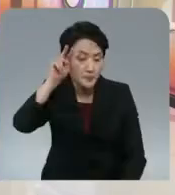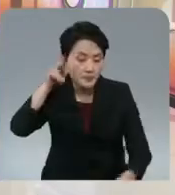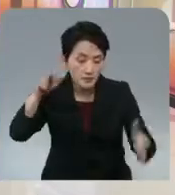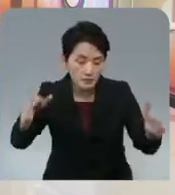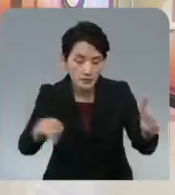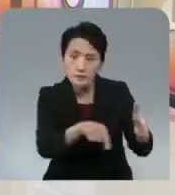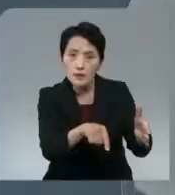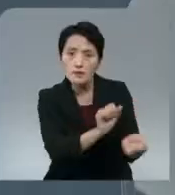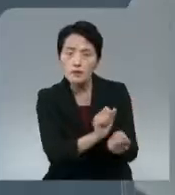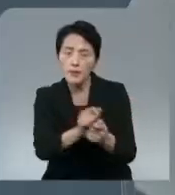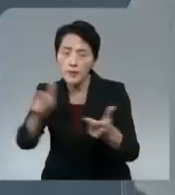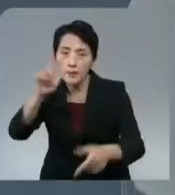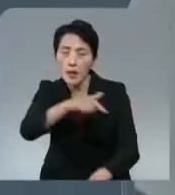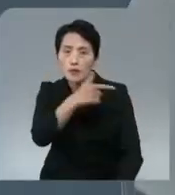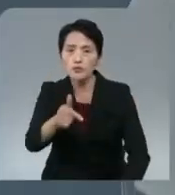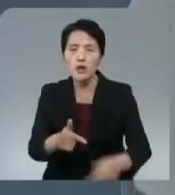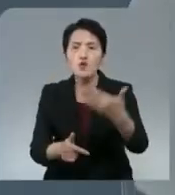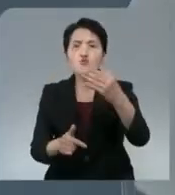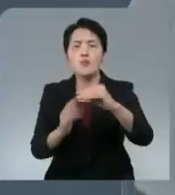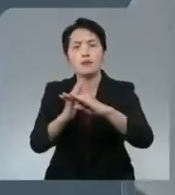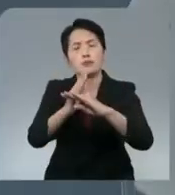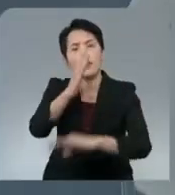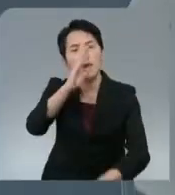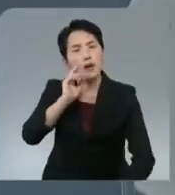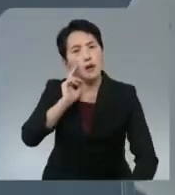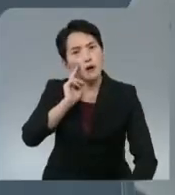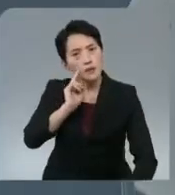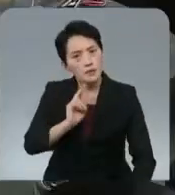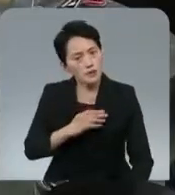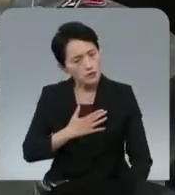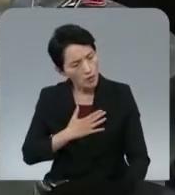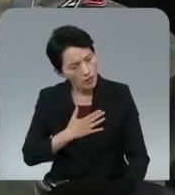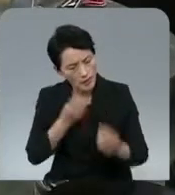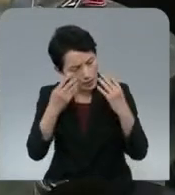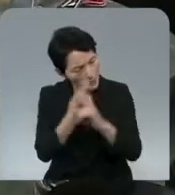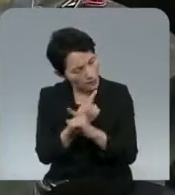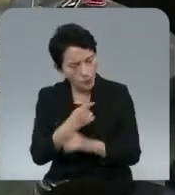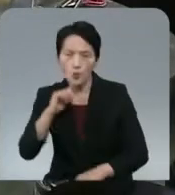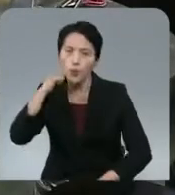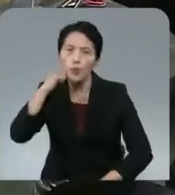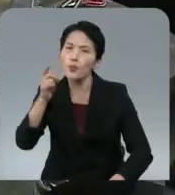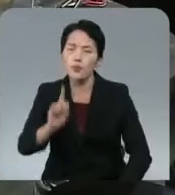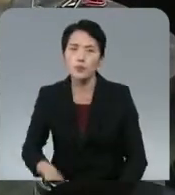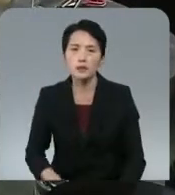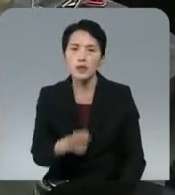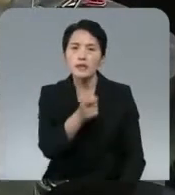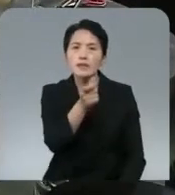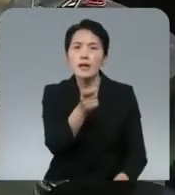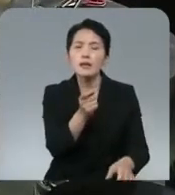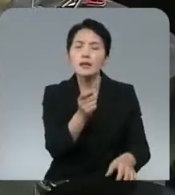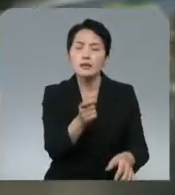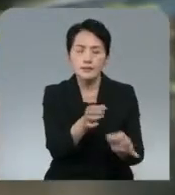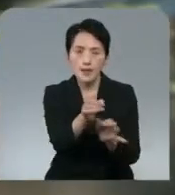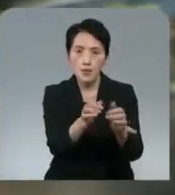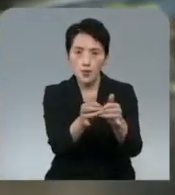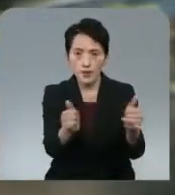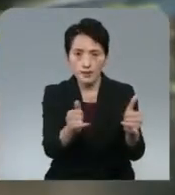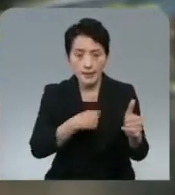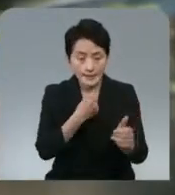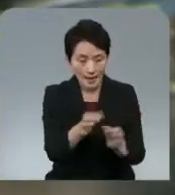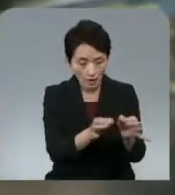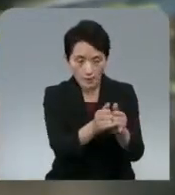社会経済の基本的機能が維持されるよう安定的な状況の管理が必要だと強調しまし